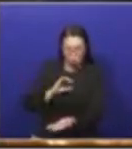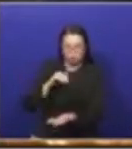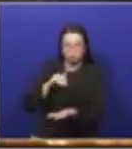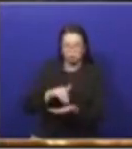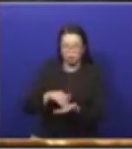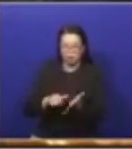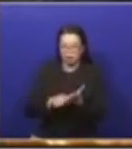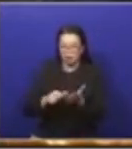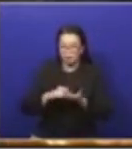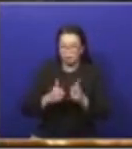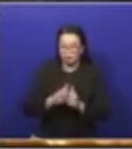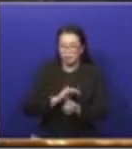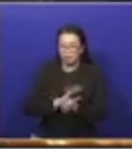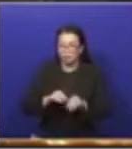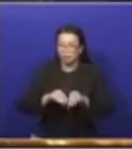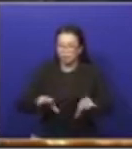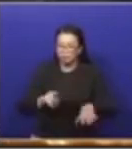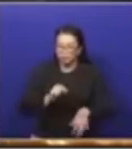บาทต้องโอนกลับมางบกลางเพื่อแก้ไขปัญหาคม19